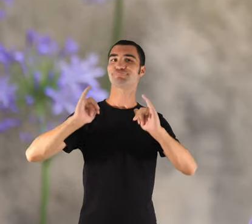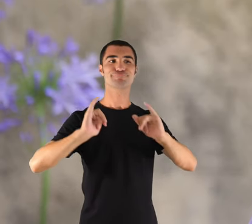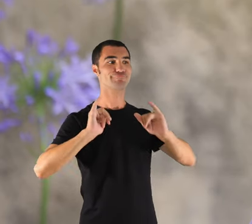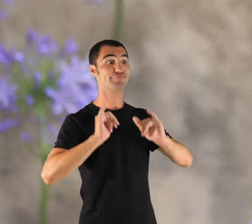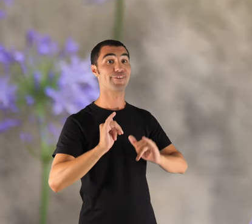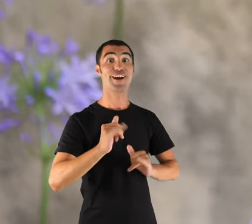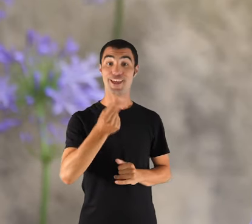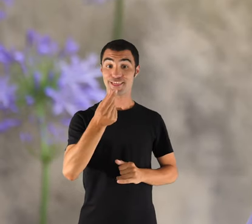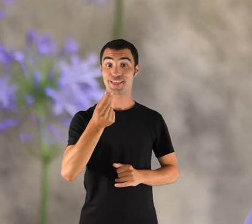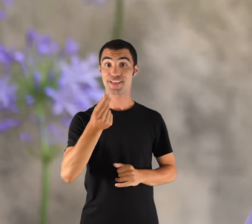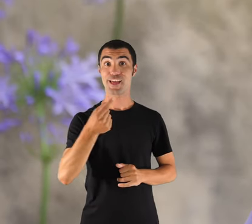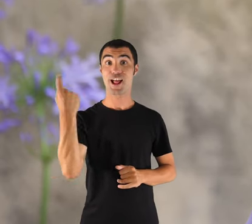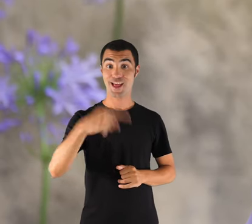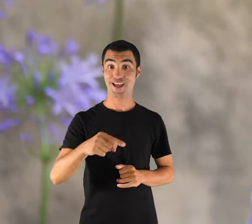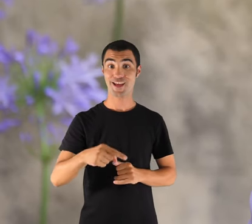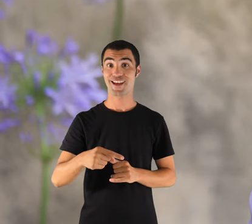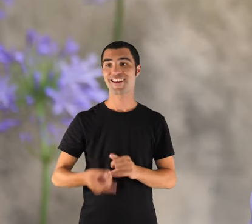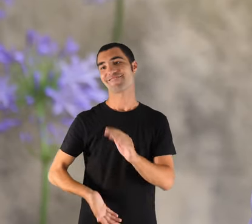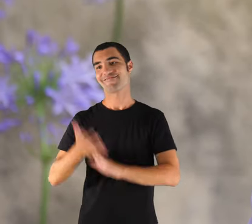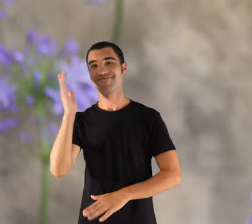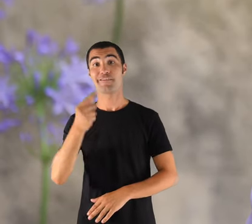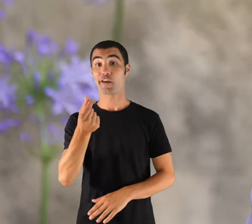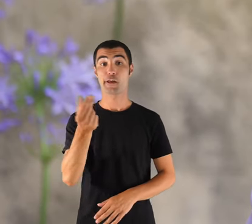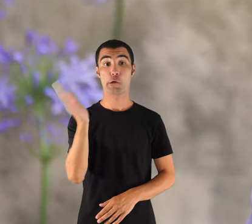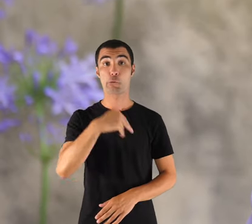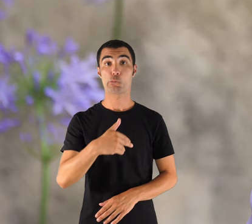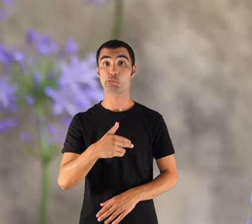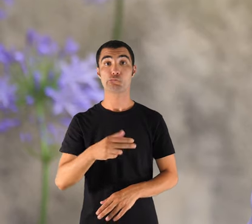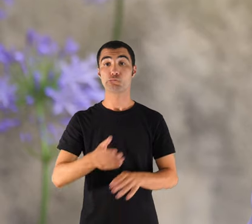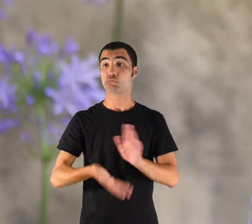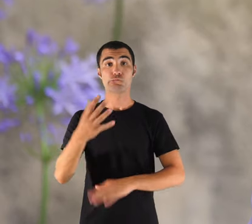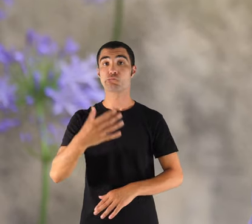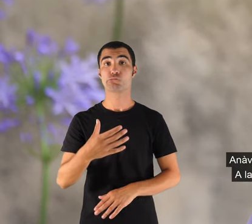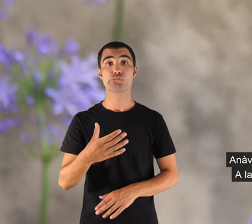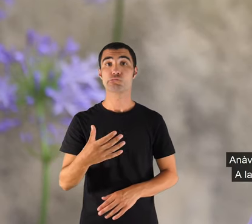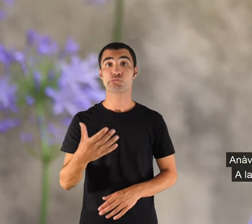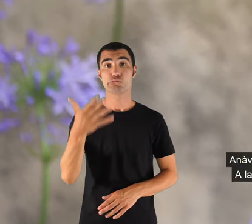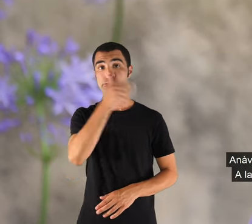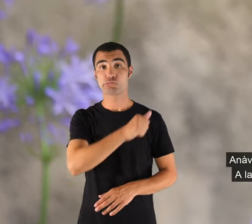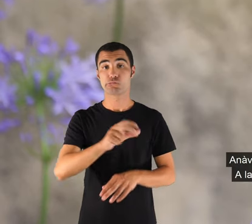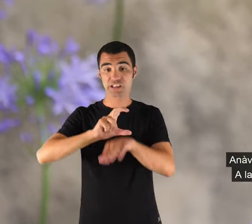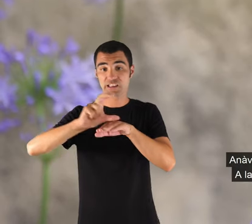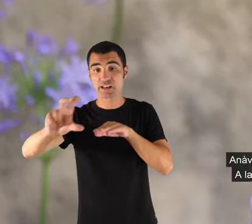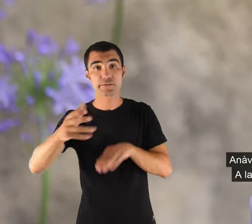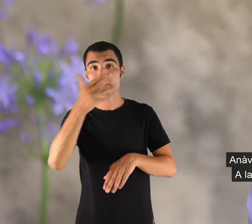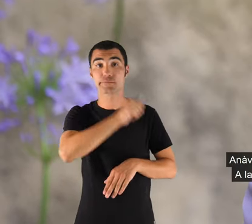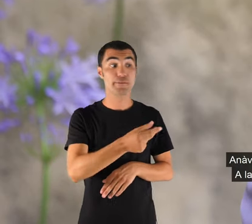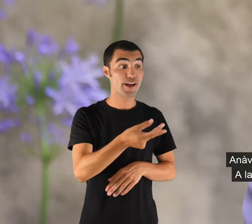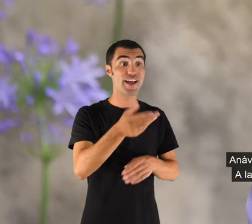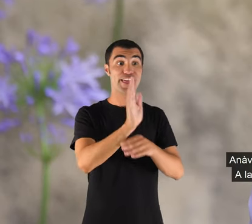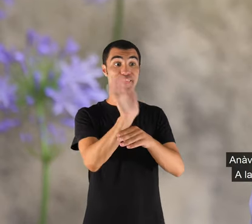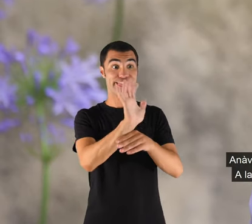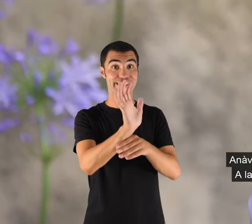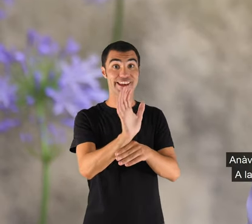tenien dubbes. Si no en tenien, no podíem pujar en el tramvia ni podíem anar enlloc. I anàvem al cine, si tenien dubbes,